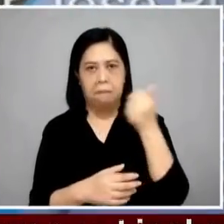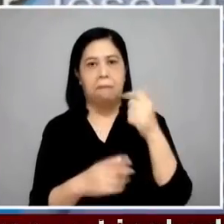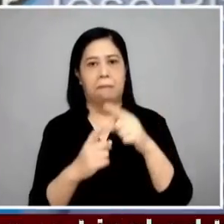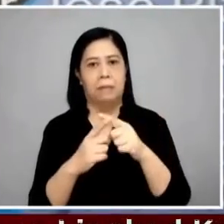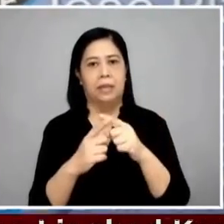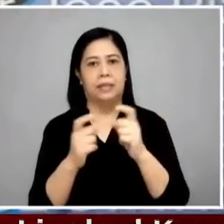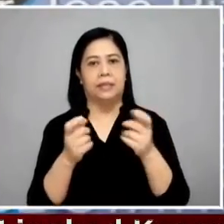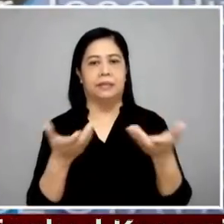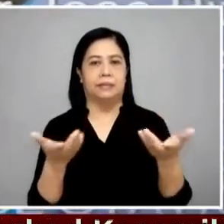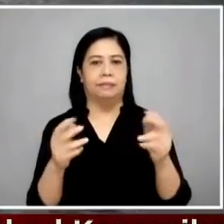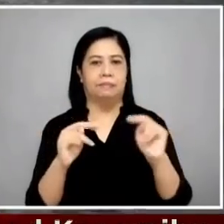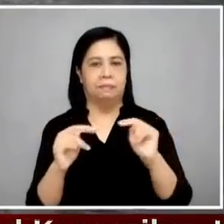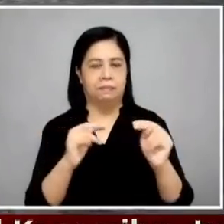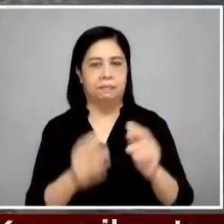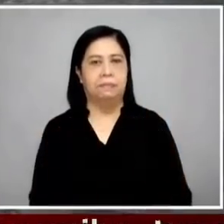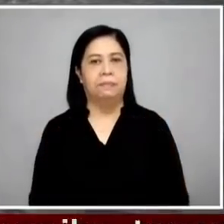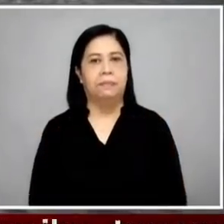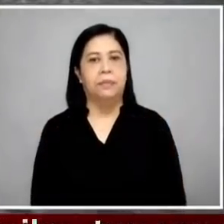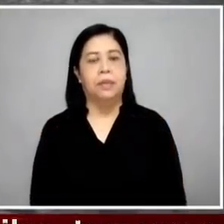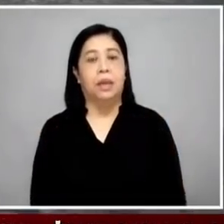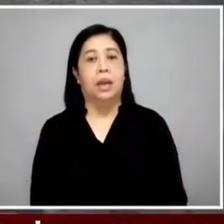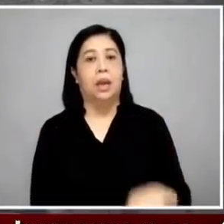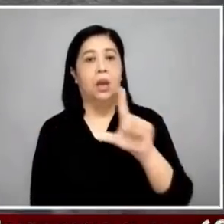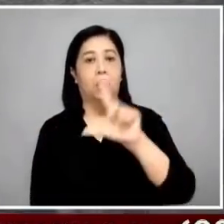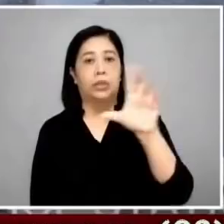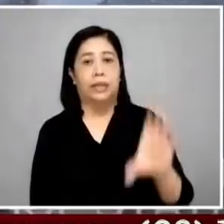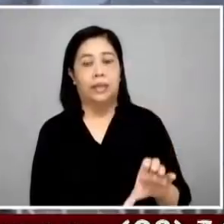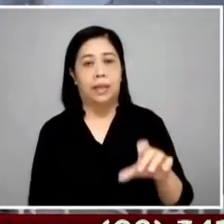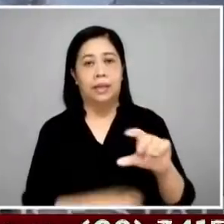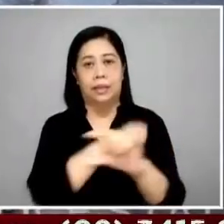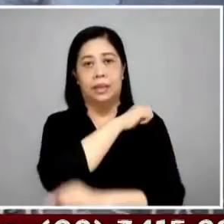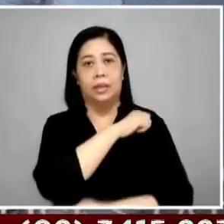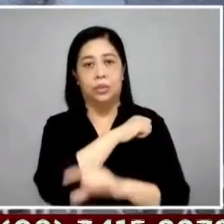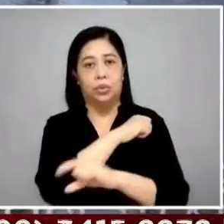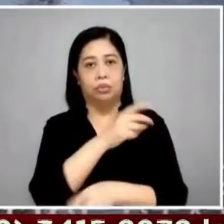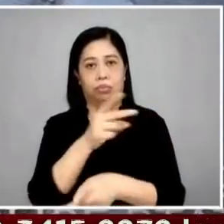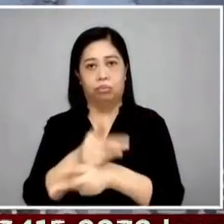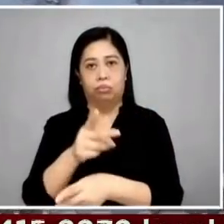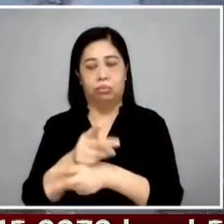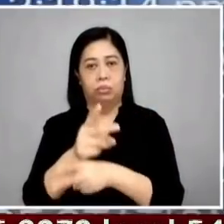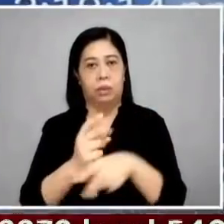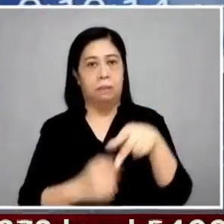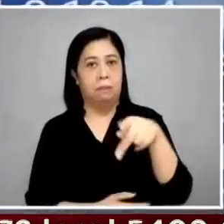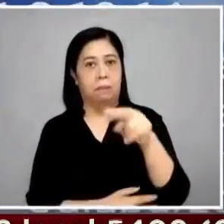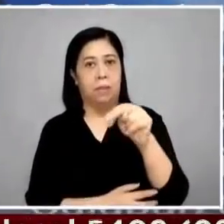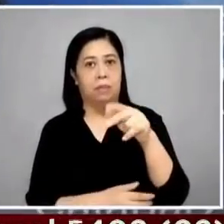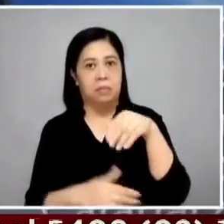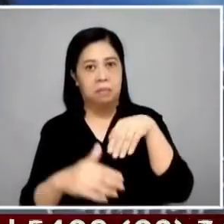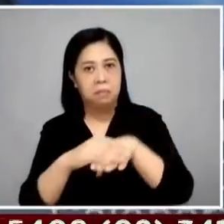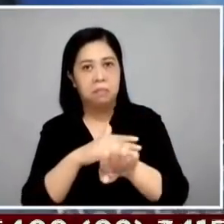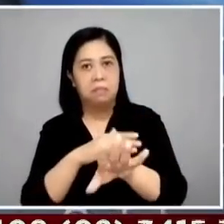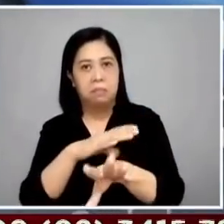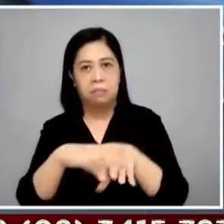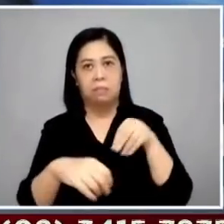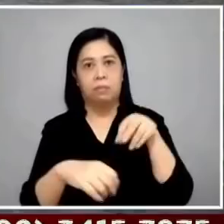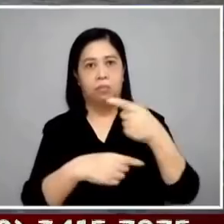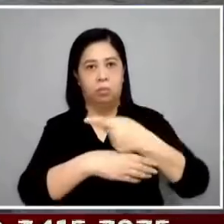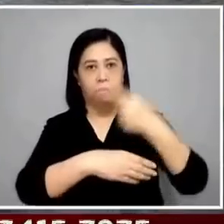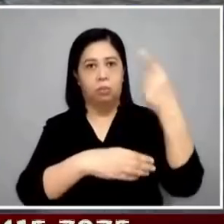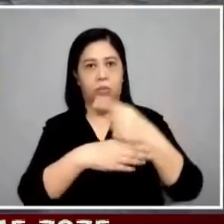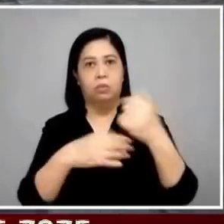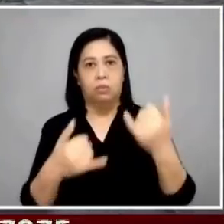compromise. Sa Lucena City, Quezon, bantay sarado ng PNP ang mga entry at exit points ngayong